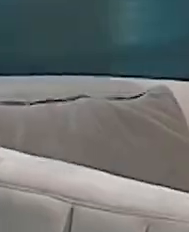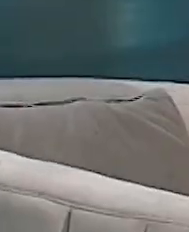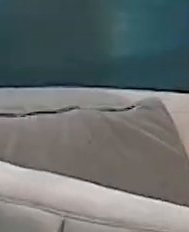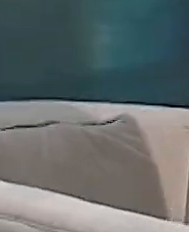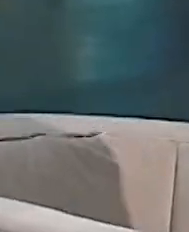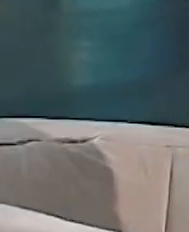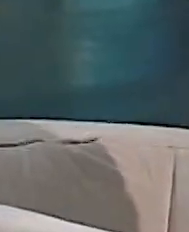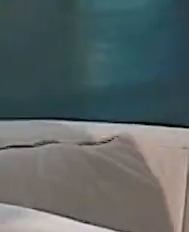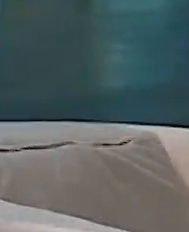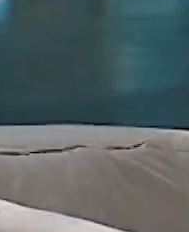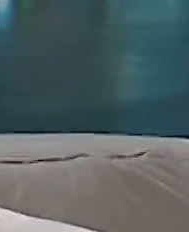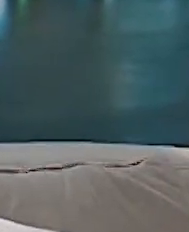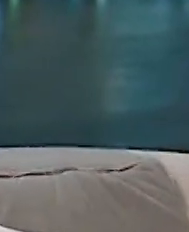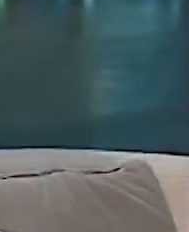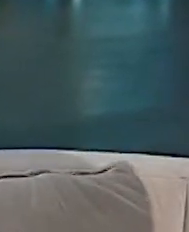مش عاوزة